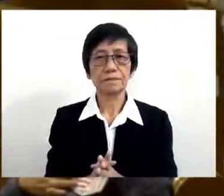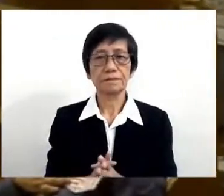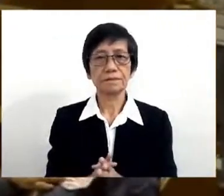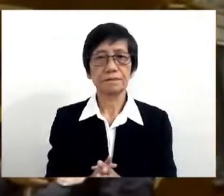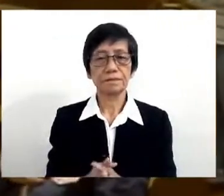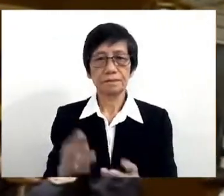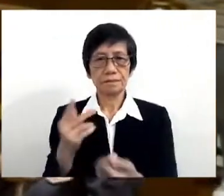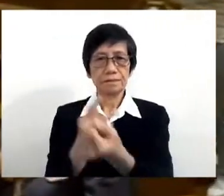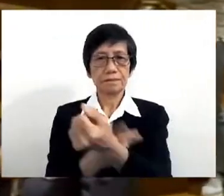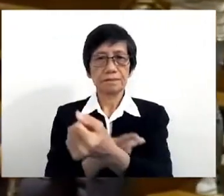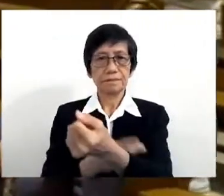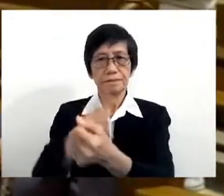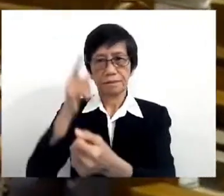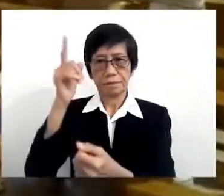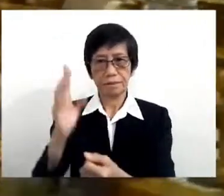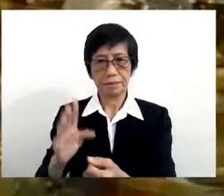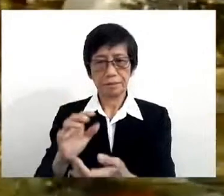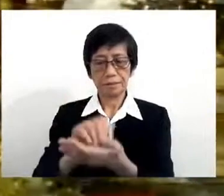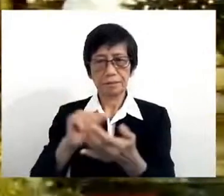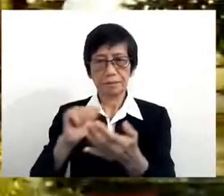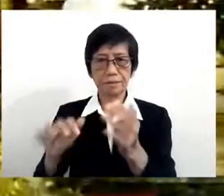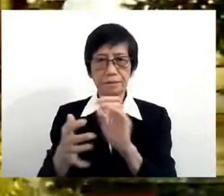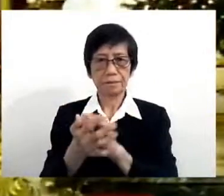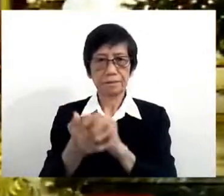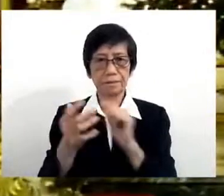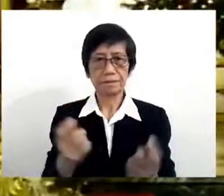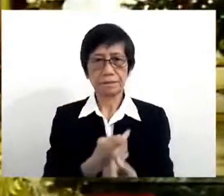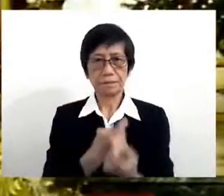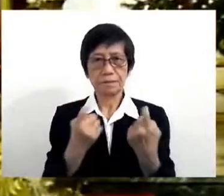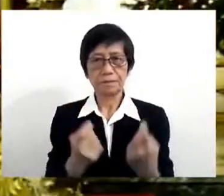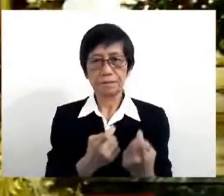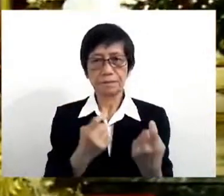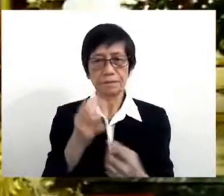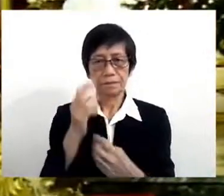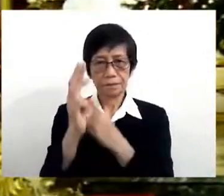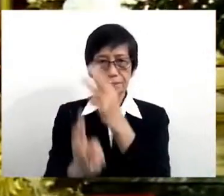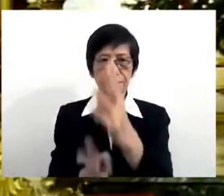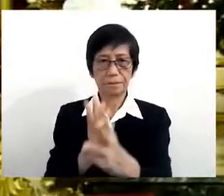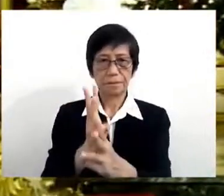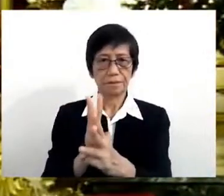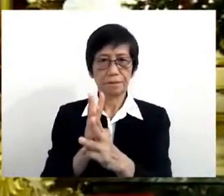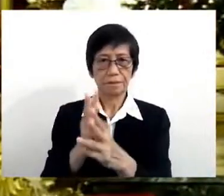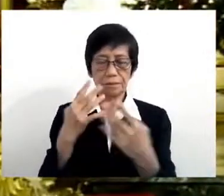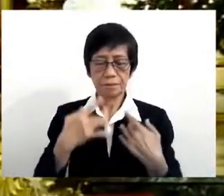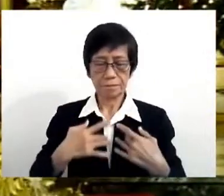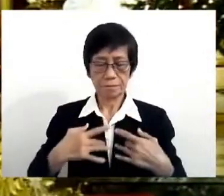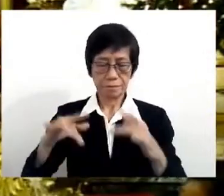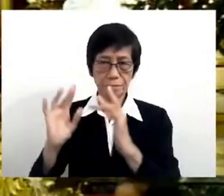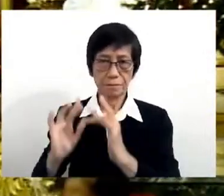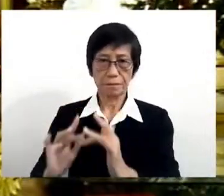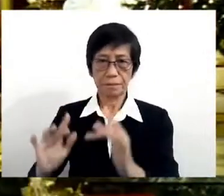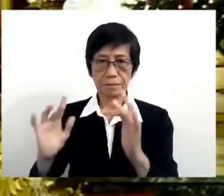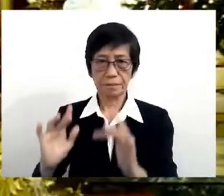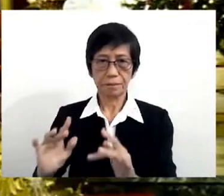Kordero ng Diyos na nag-aalis ng mga kasalanan ng sanlibutan, maawa ka sa